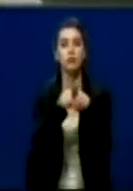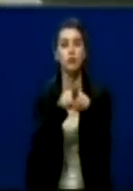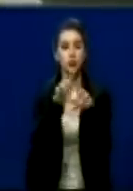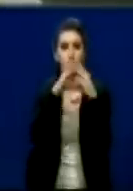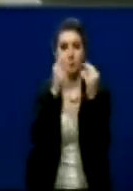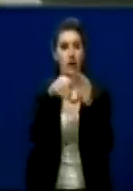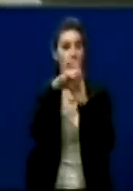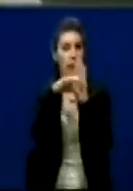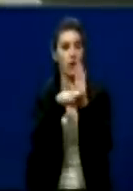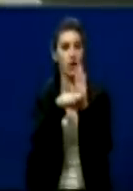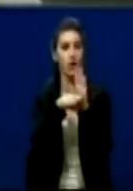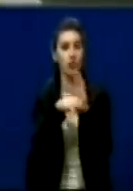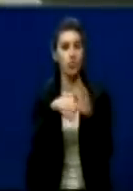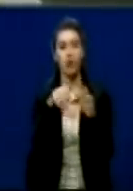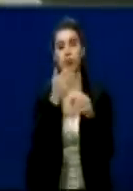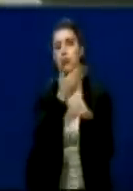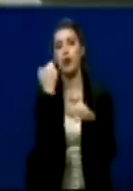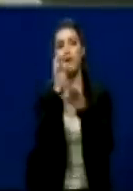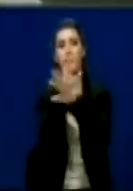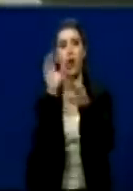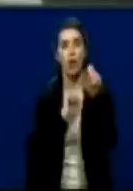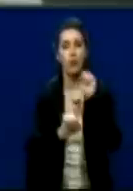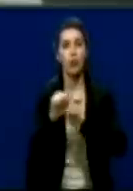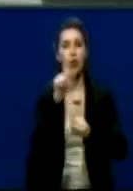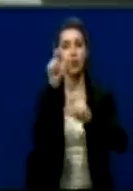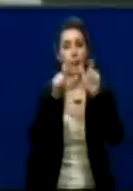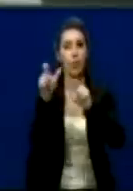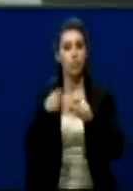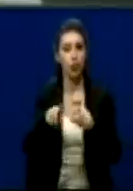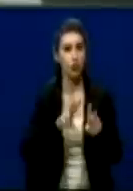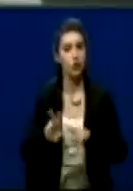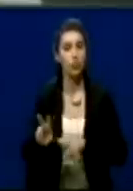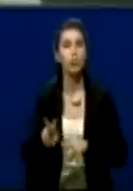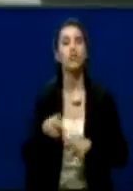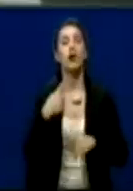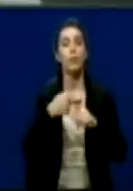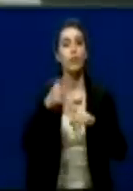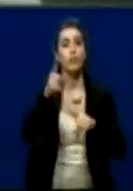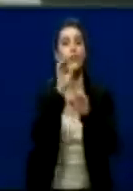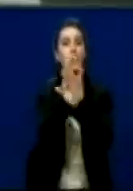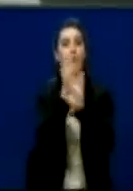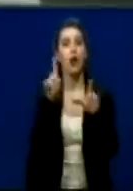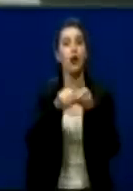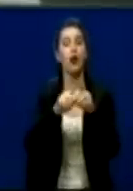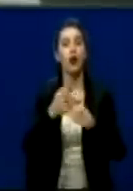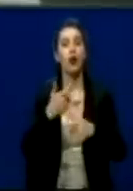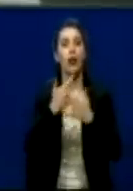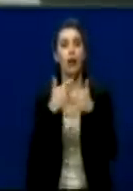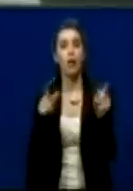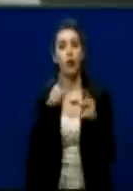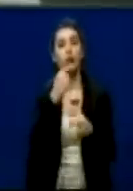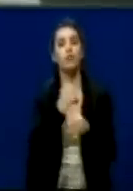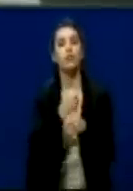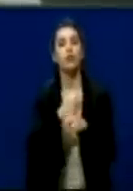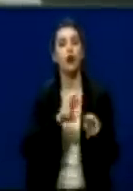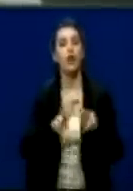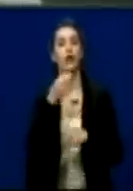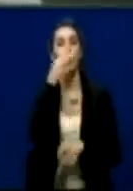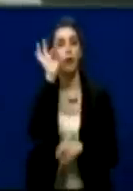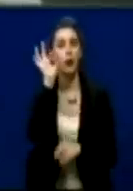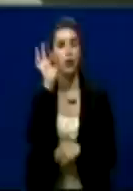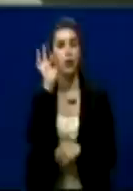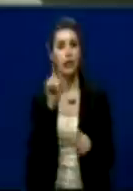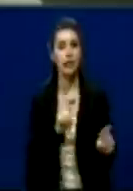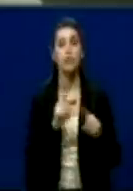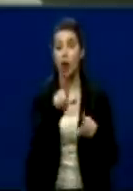këtij projekt ligji, as nuk mbron të drejtat e palëve në procedurën gjyqësore dhe as nuk lejon ushtrimin e lirë të profesionit avokatis. Pra edhe